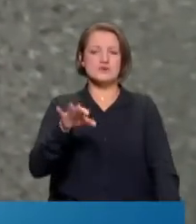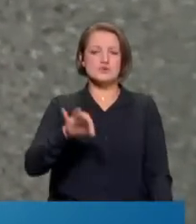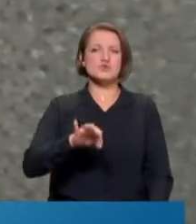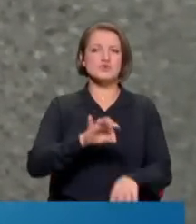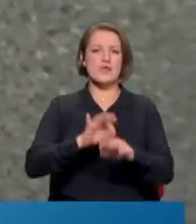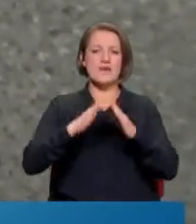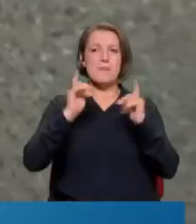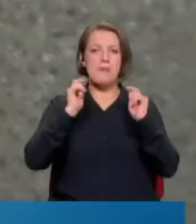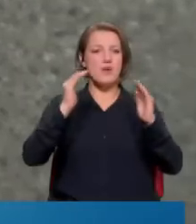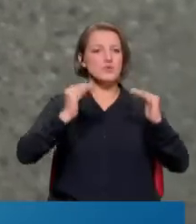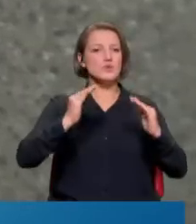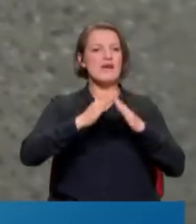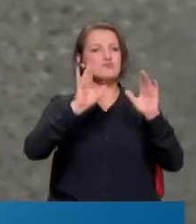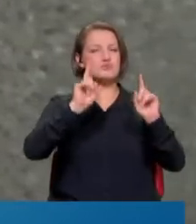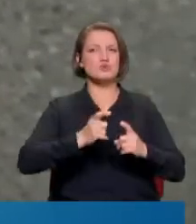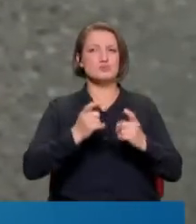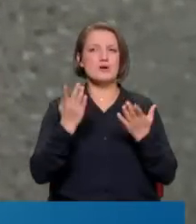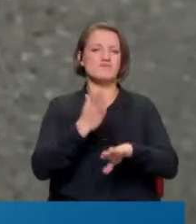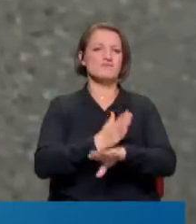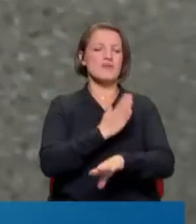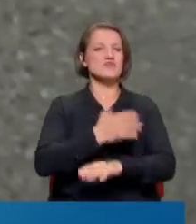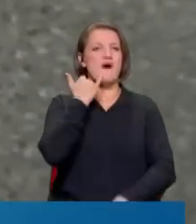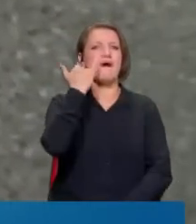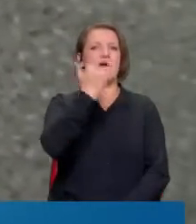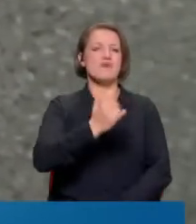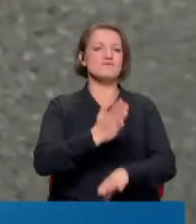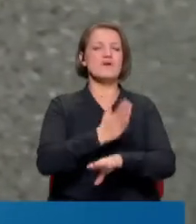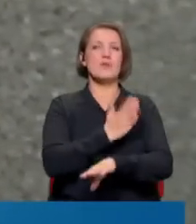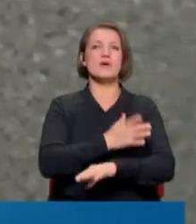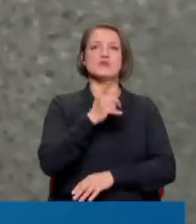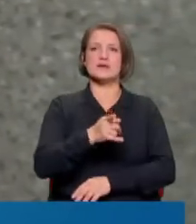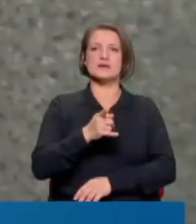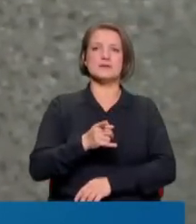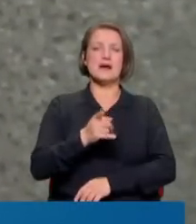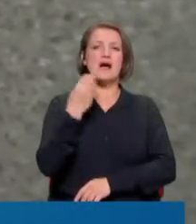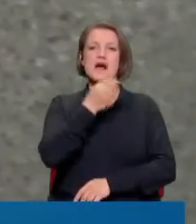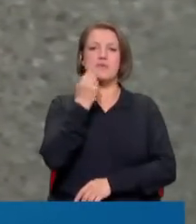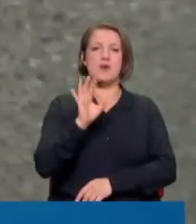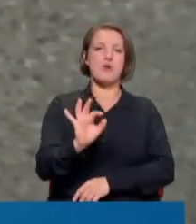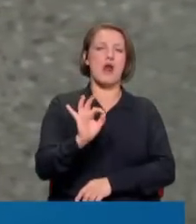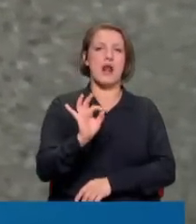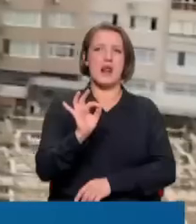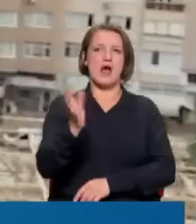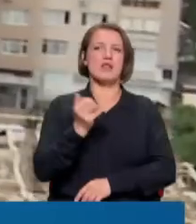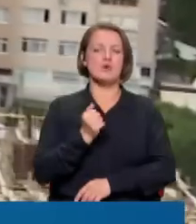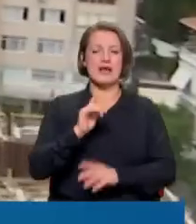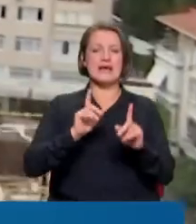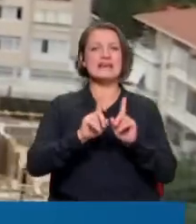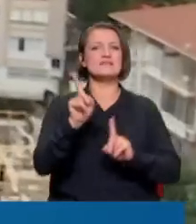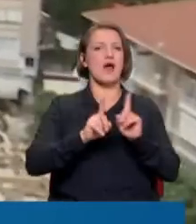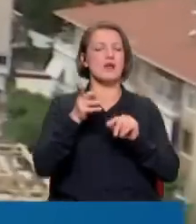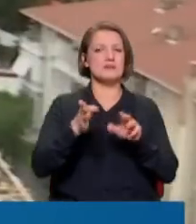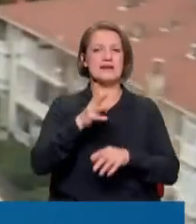anda evler pahalı ucuz ev buldum diye vatandaşı arıyor vatandaşlardan kaporayı bu şekilde götürüyor İnternet